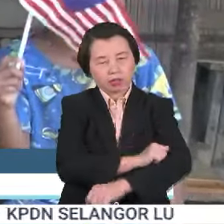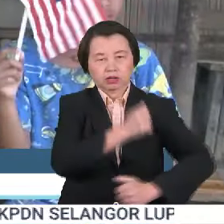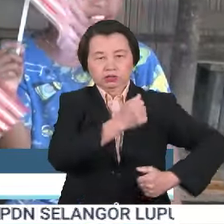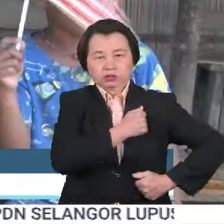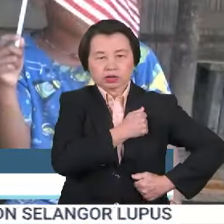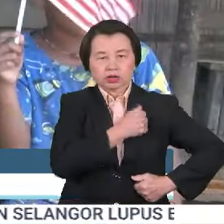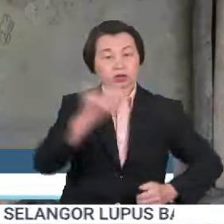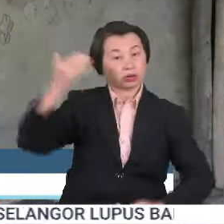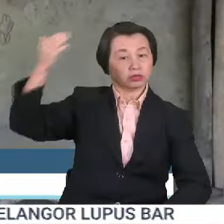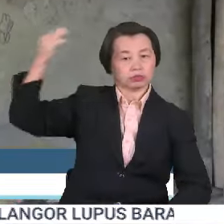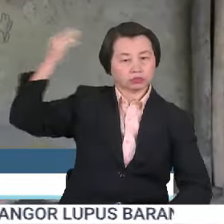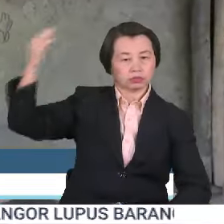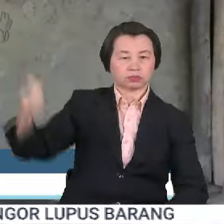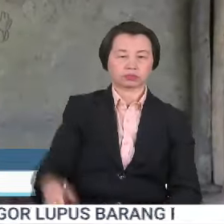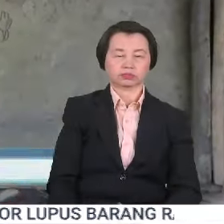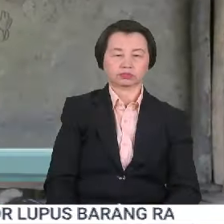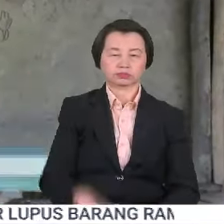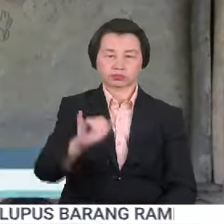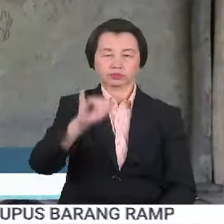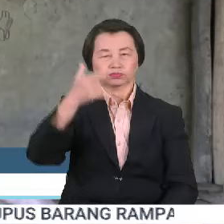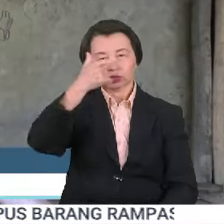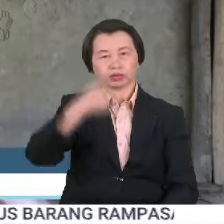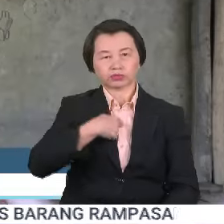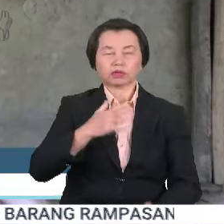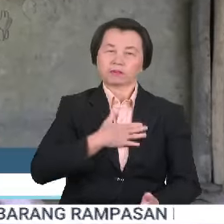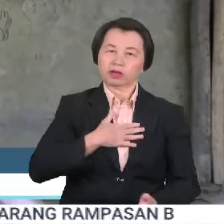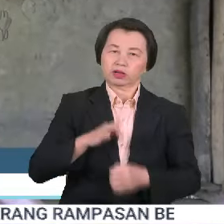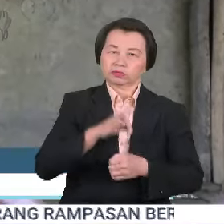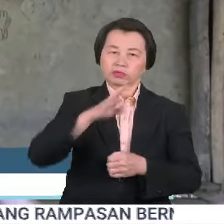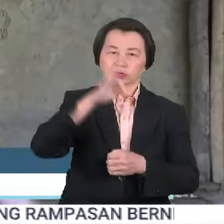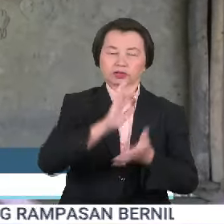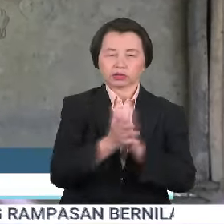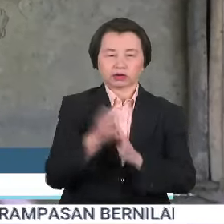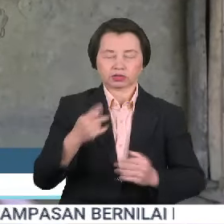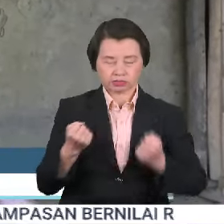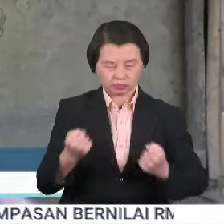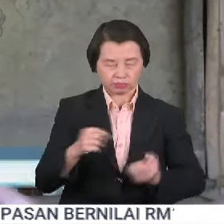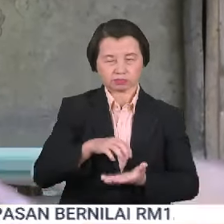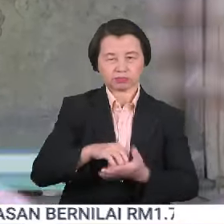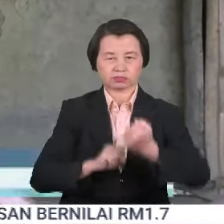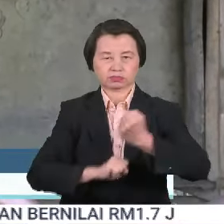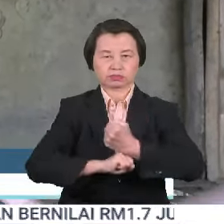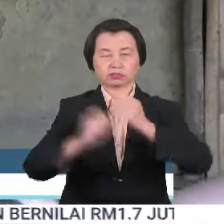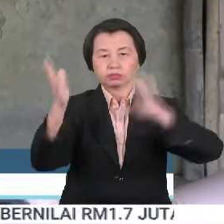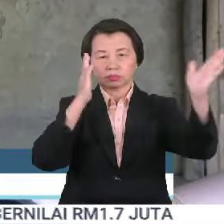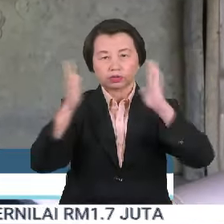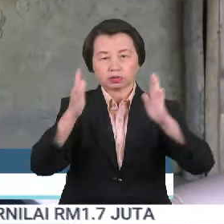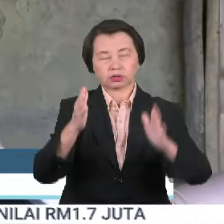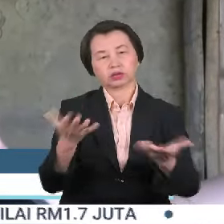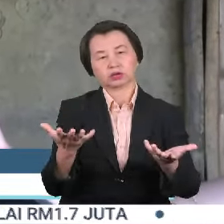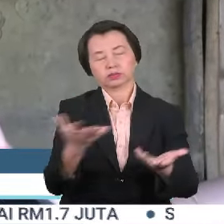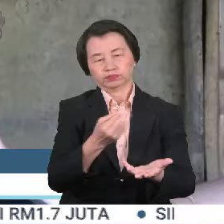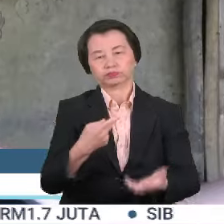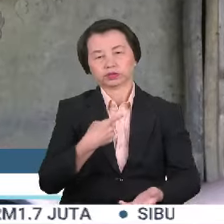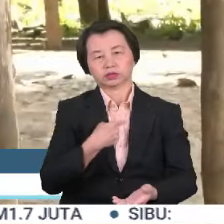dahulu menjadi itulah semangat saya supaya kita hanya berteguh kepada Malaysia keseluruhannya